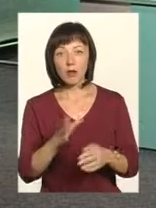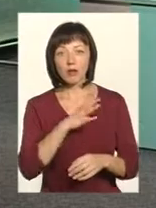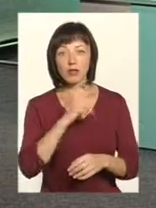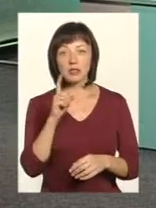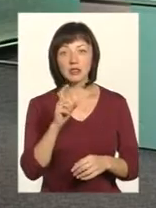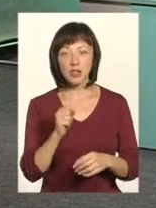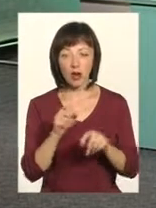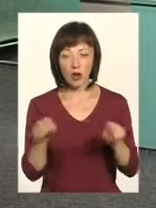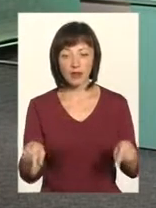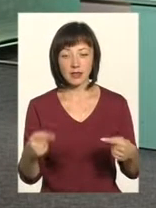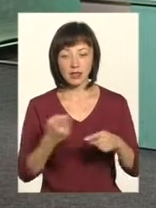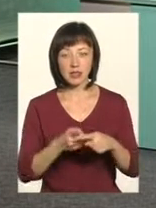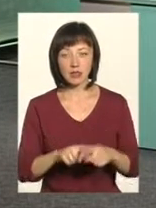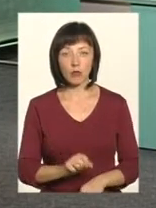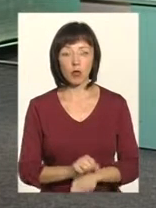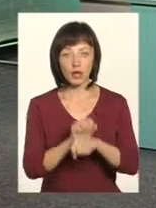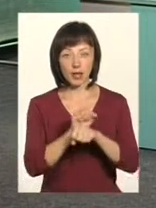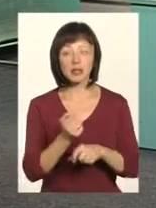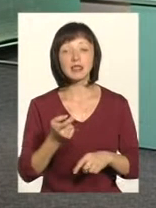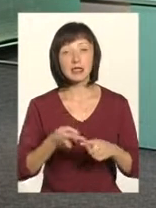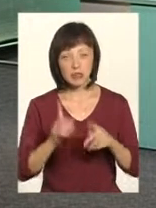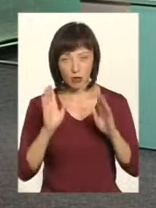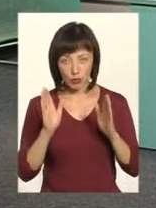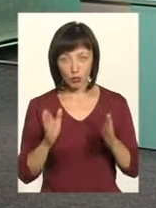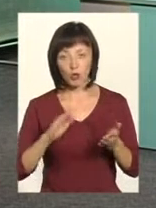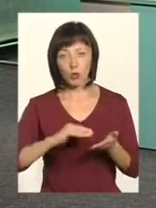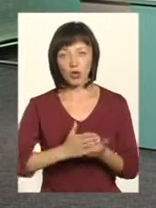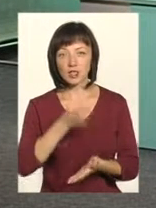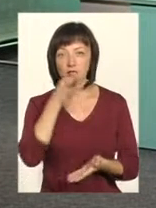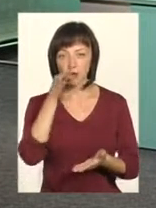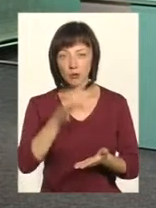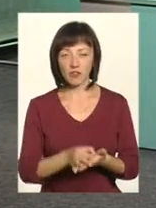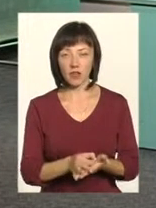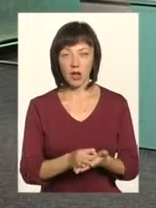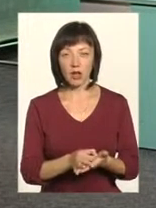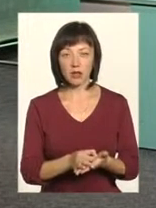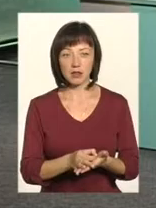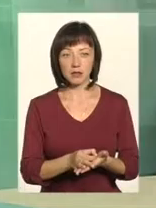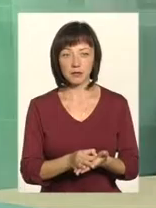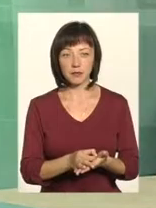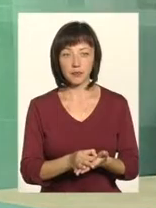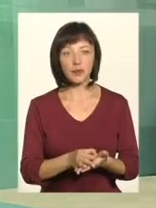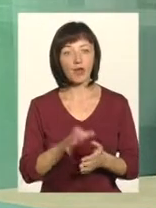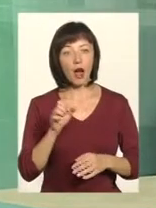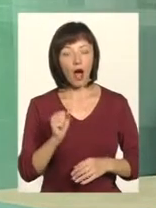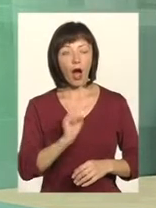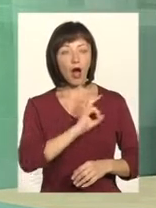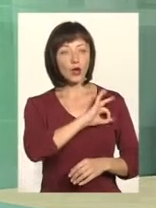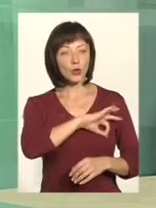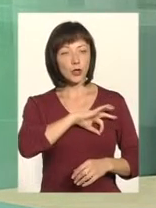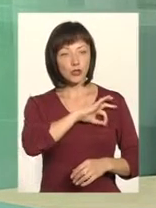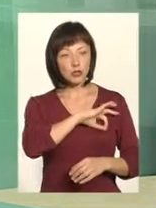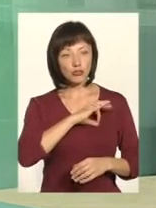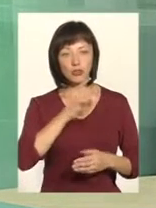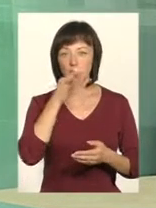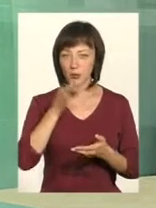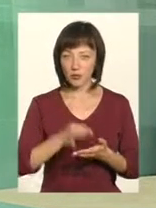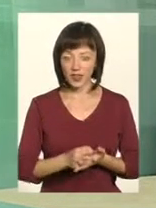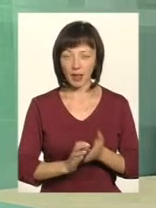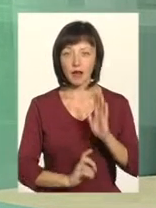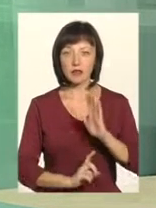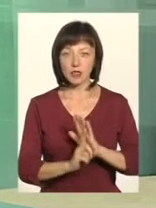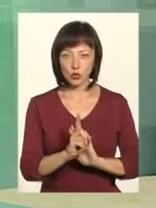протестів, і це вже буде політична відповідальність цих політичних сил. А юридична відповідальність наступить